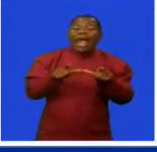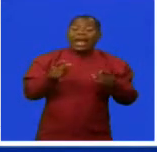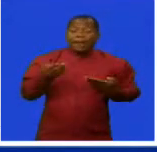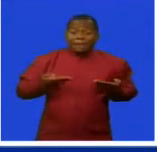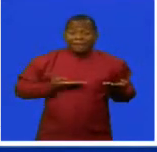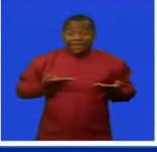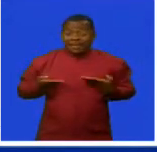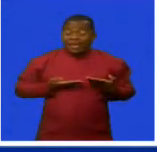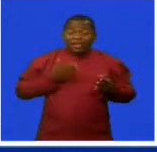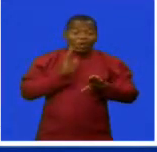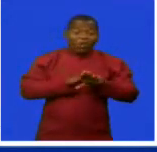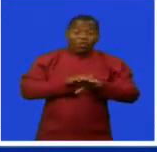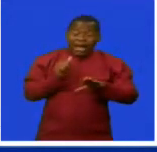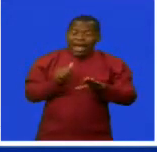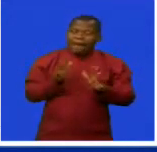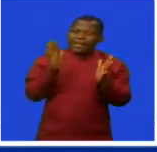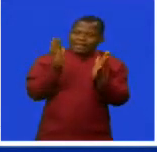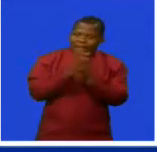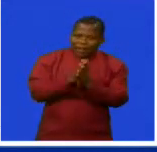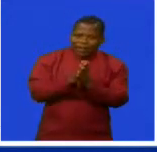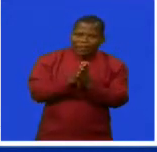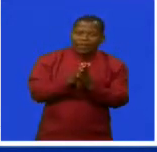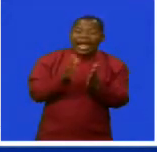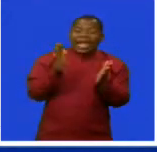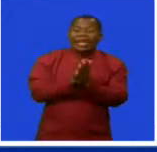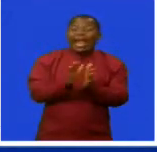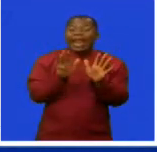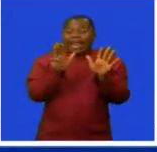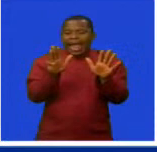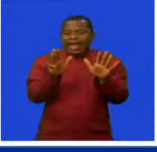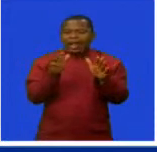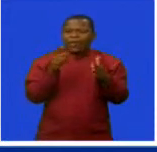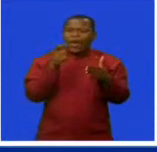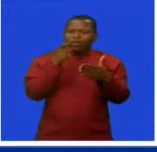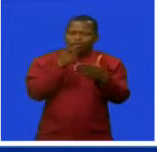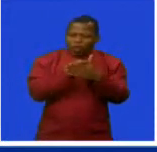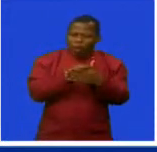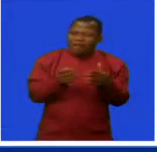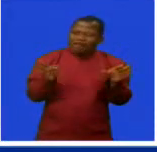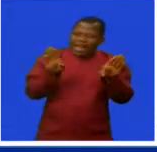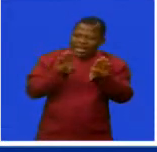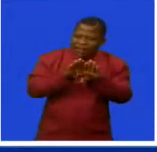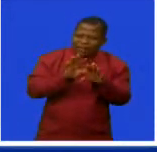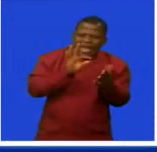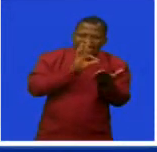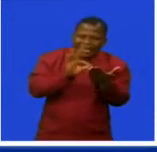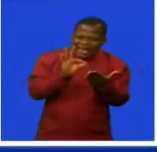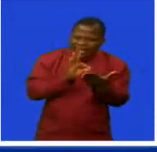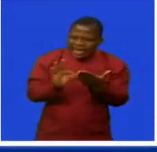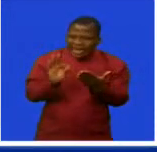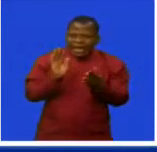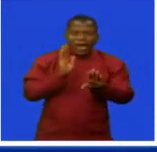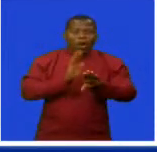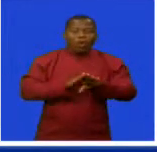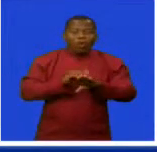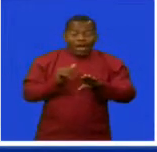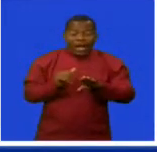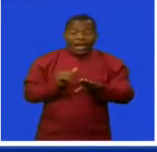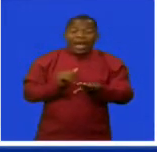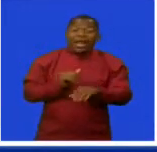ngokuthatha ikahlobi ting-19 bese lesiba advisile ngemthetho waka-COVID